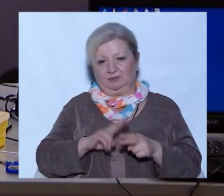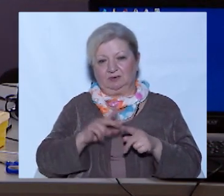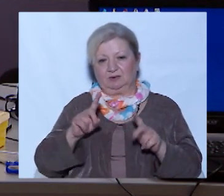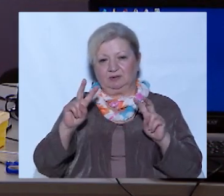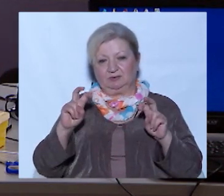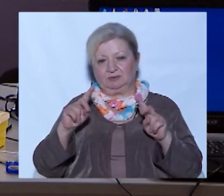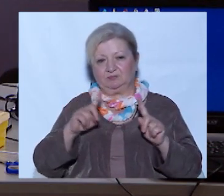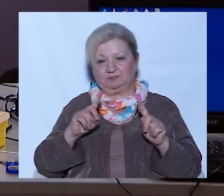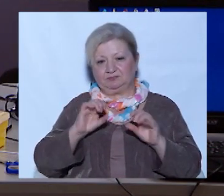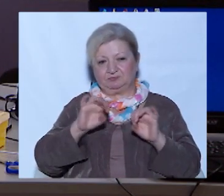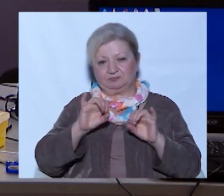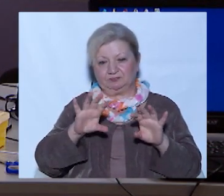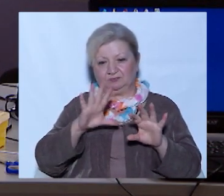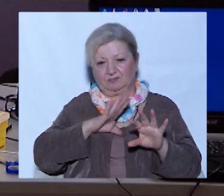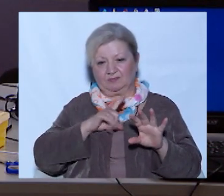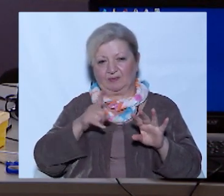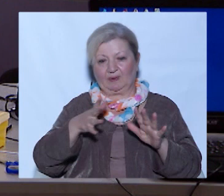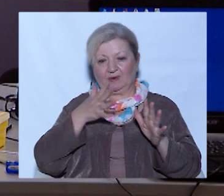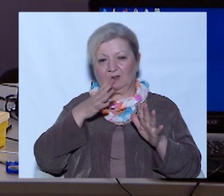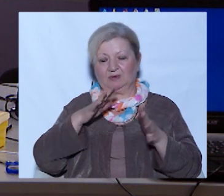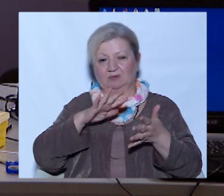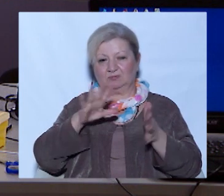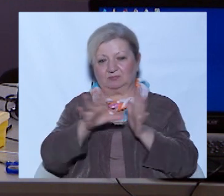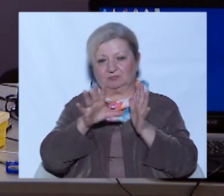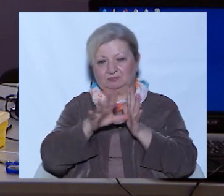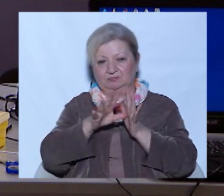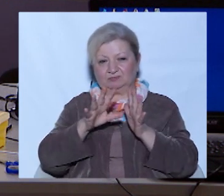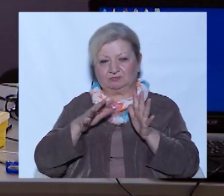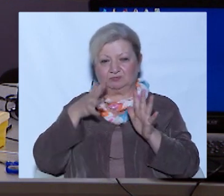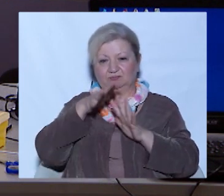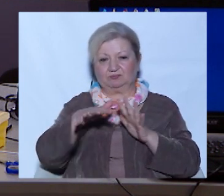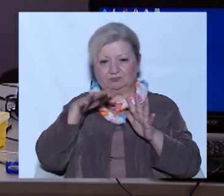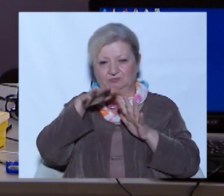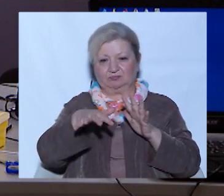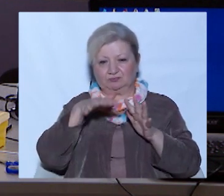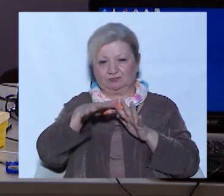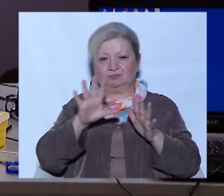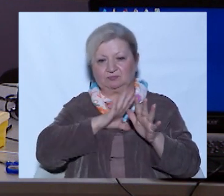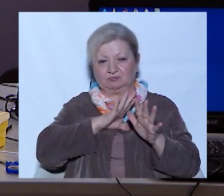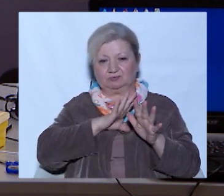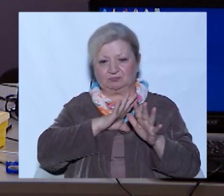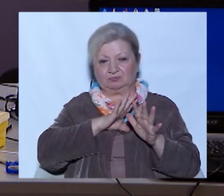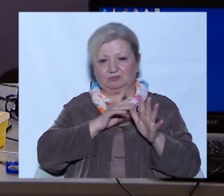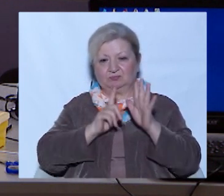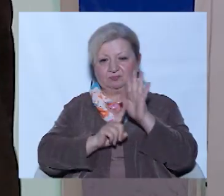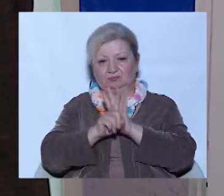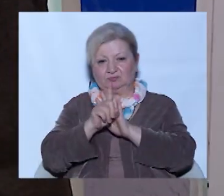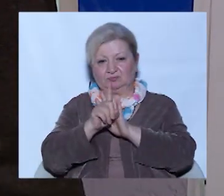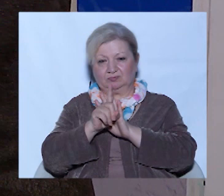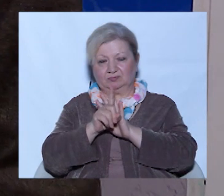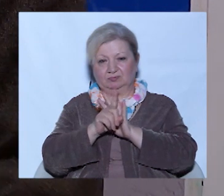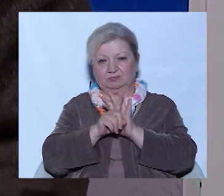ესე იგი ერთი თემა რაზეც ვისაუბრეთ რომ ნაკადის ცვლილების შედეგად მაგნიტური ნაკადის ცვლილების შედეგად